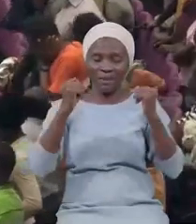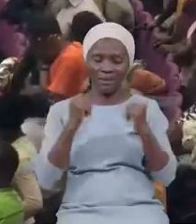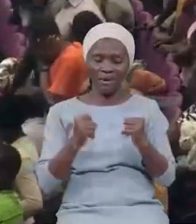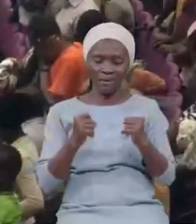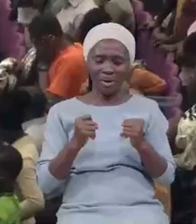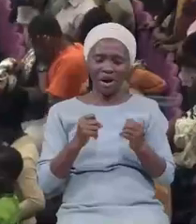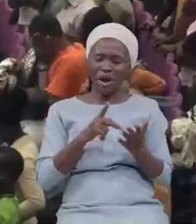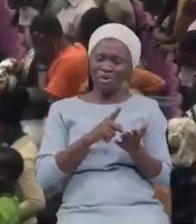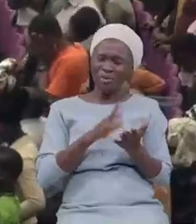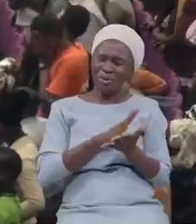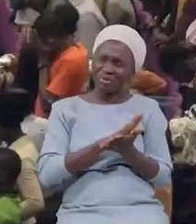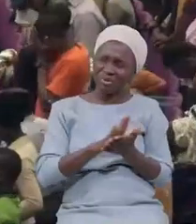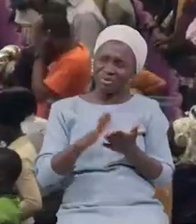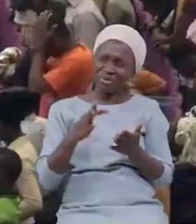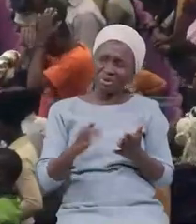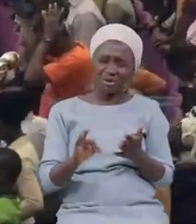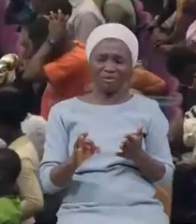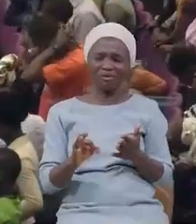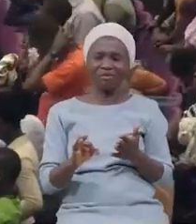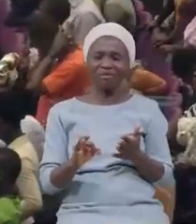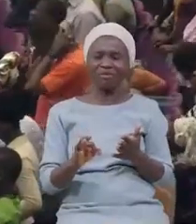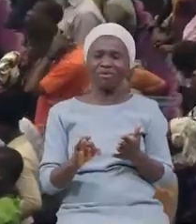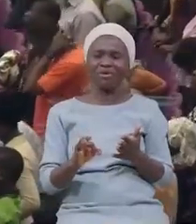la purification de la parole,